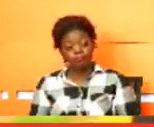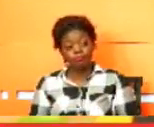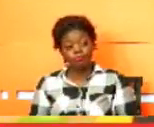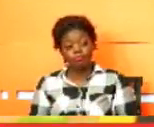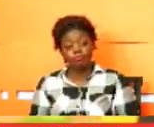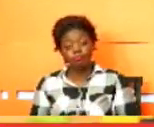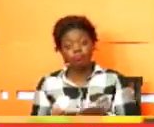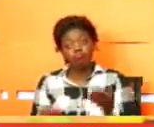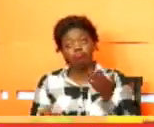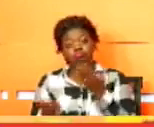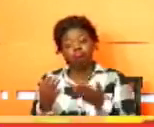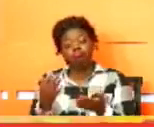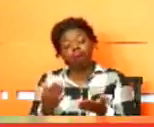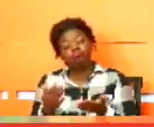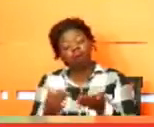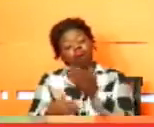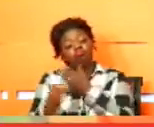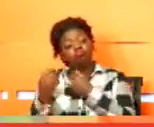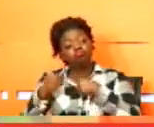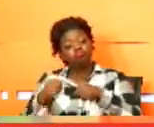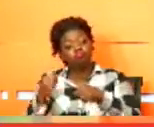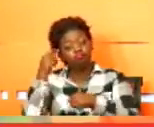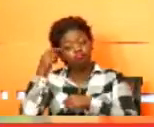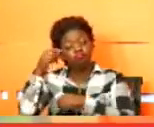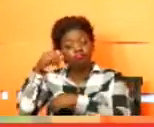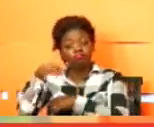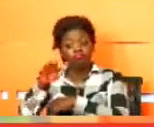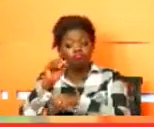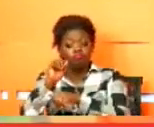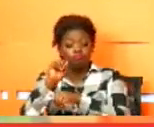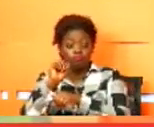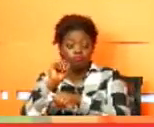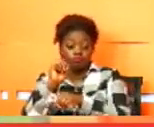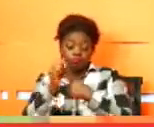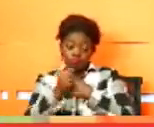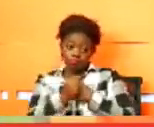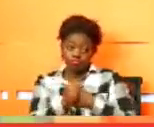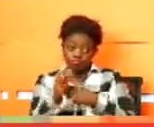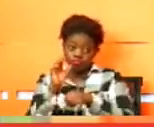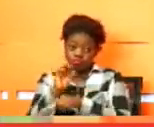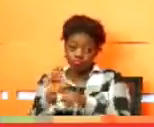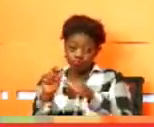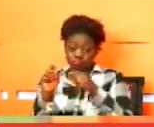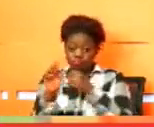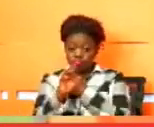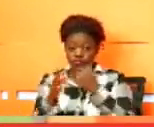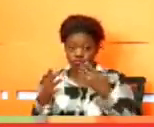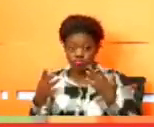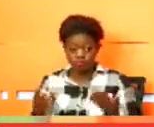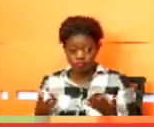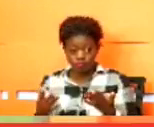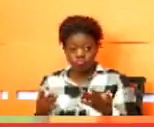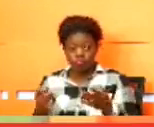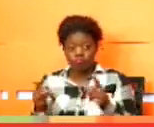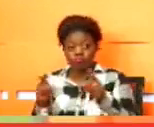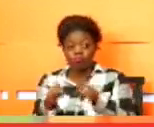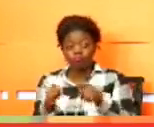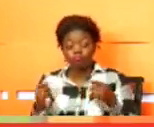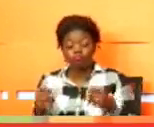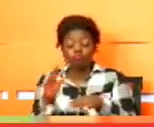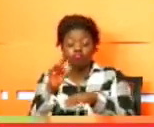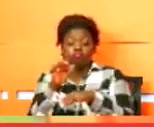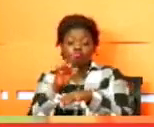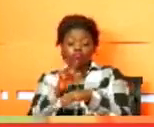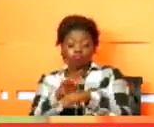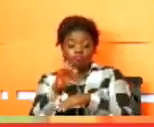okuba yakikoze lwakwagala kwe tenga ekkanisa wamu n'ensi yonna yetali Uganda tunyoleddwa nnyo era kitukutteko nnyo